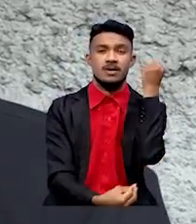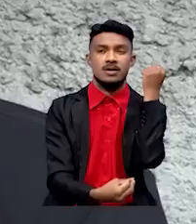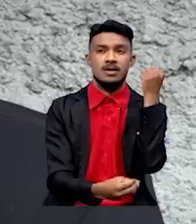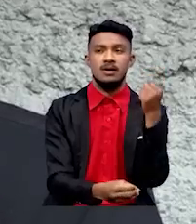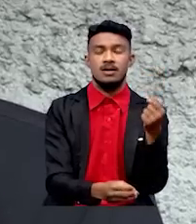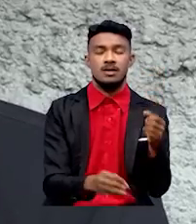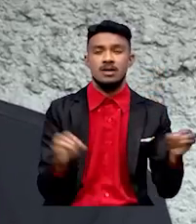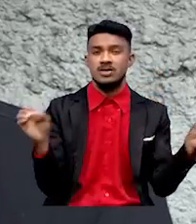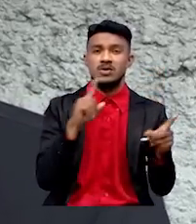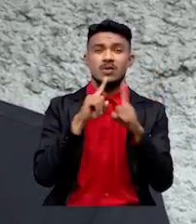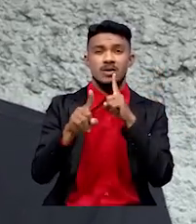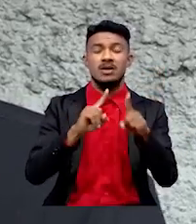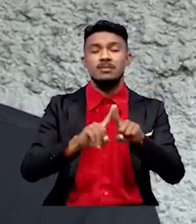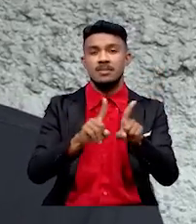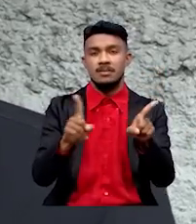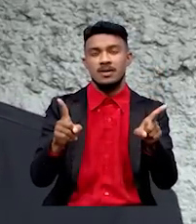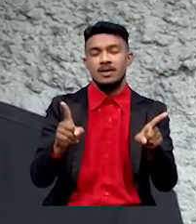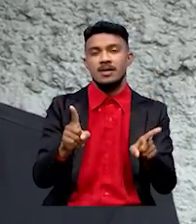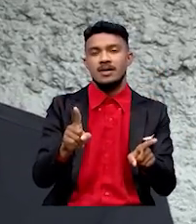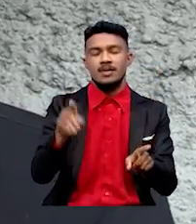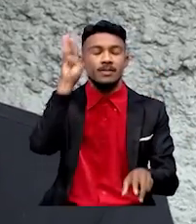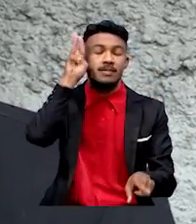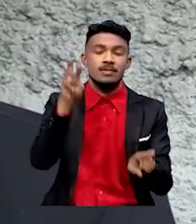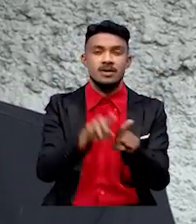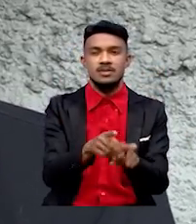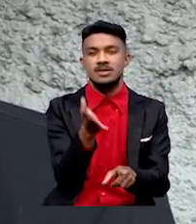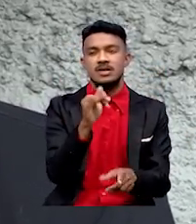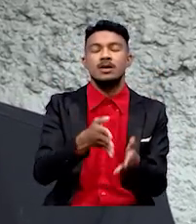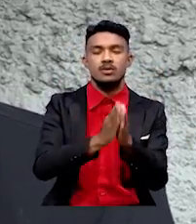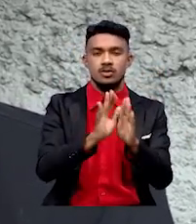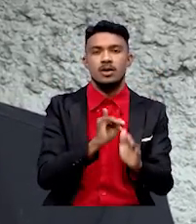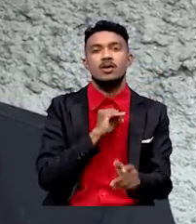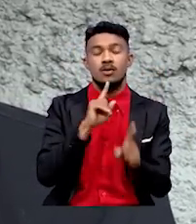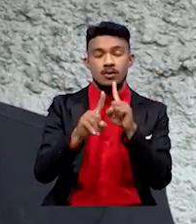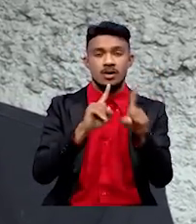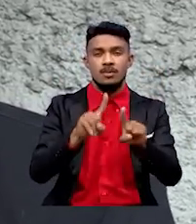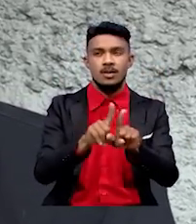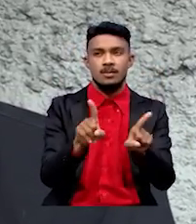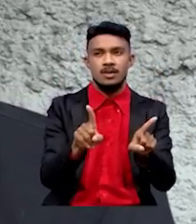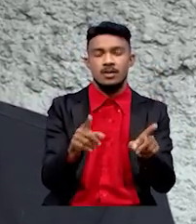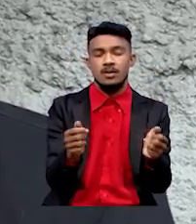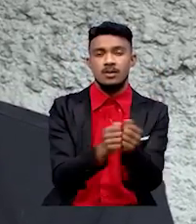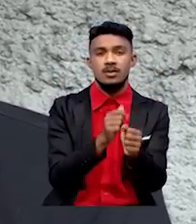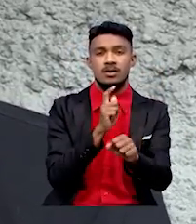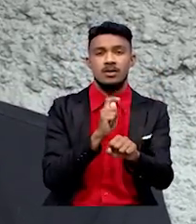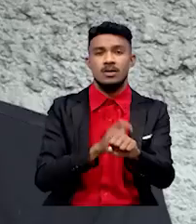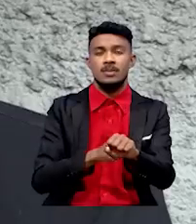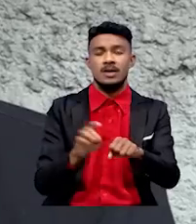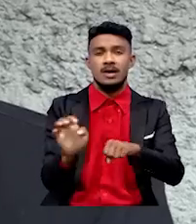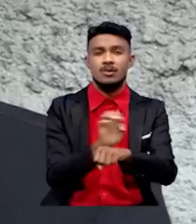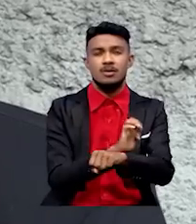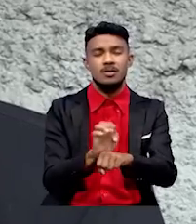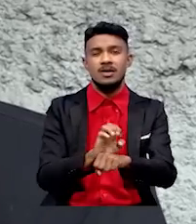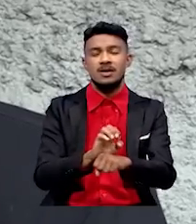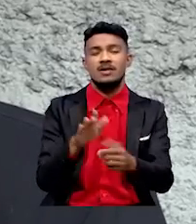Lolosnya aku lihat kuliah saya masih kau mana sih? Usahana aku ya. Masih kau kondisi saya nuwe maklah permiti. Ya, aku nama masalah